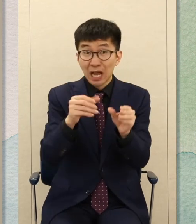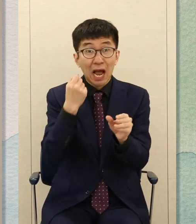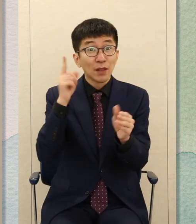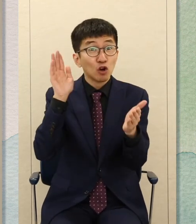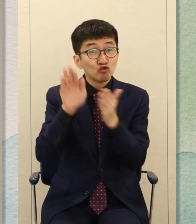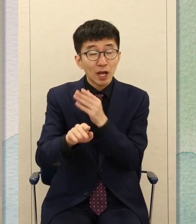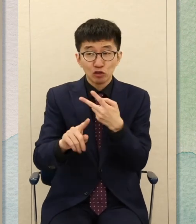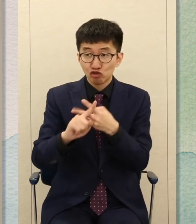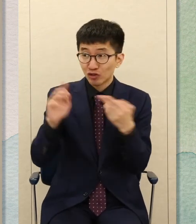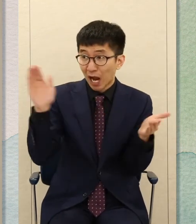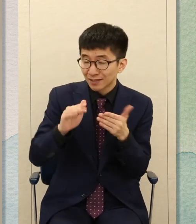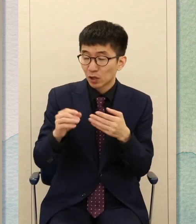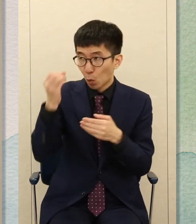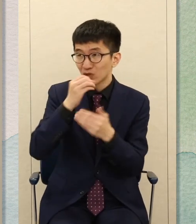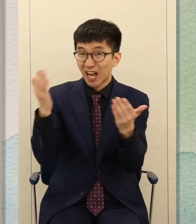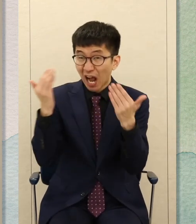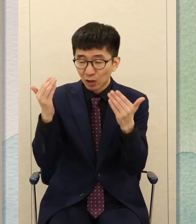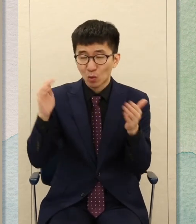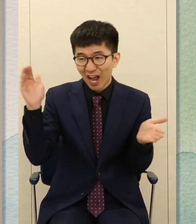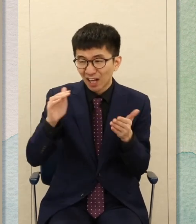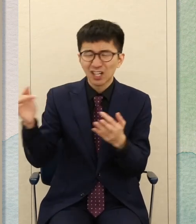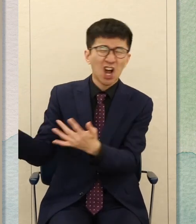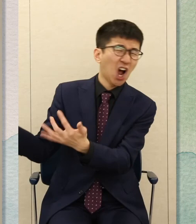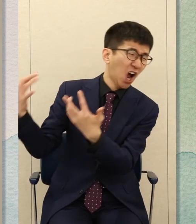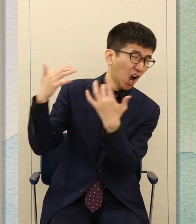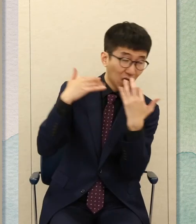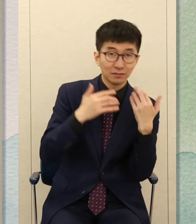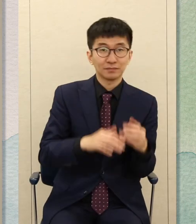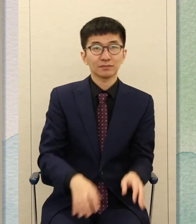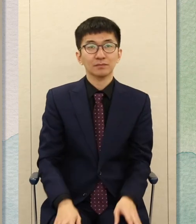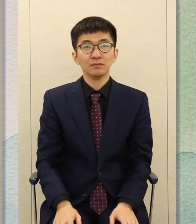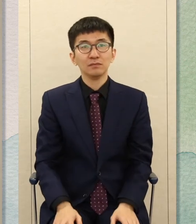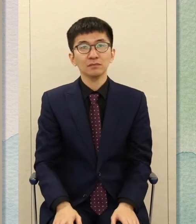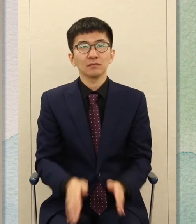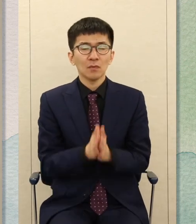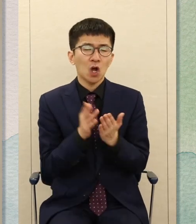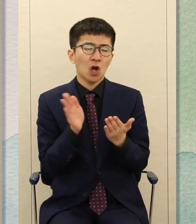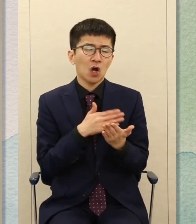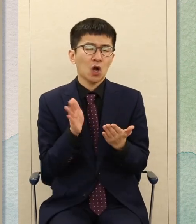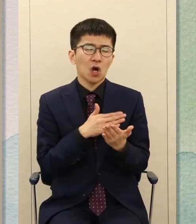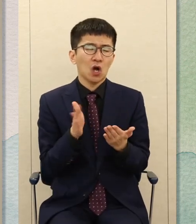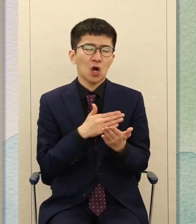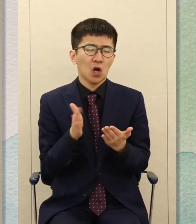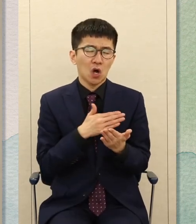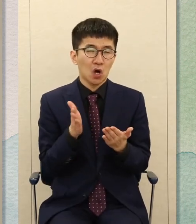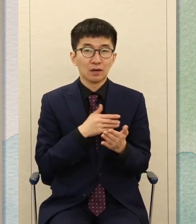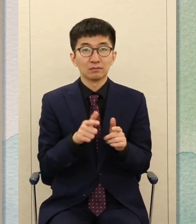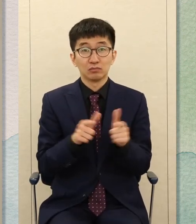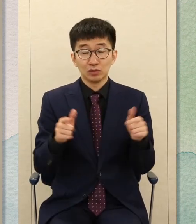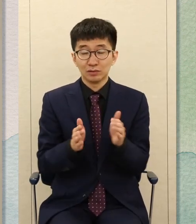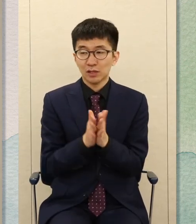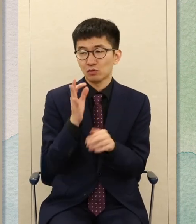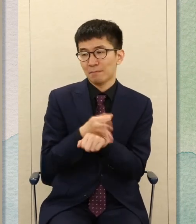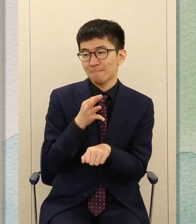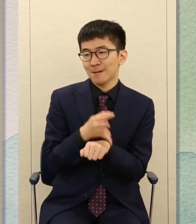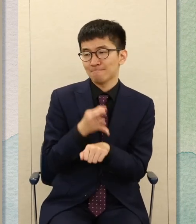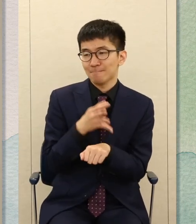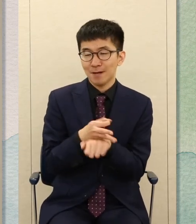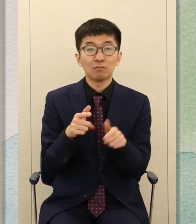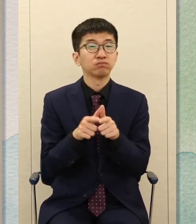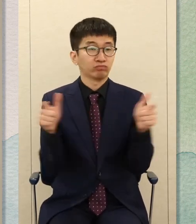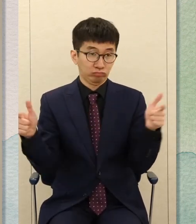만에 중고등학생들이 몰려와가지고 예, 거기서 책을 읽는 이런 것들이 생긴 거죠. 책도 사가고 자기가.